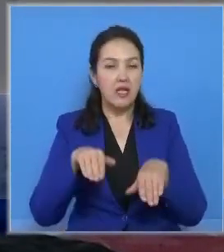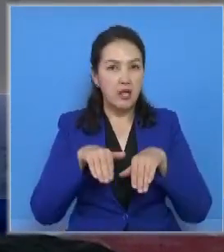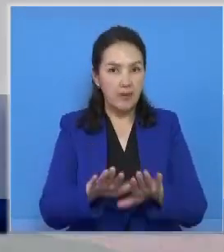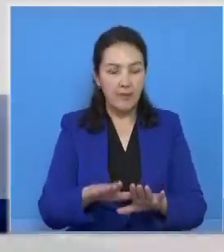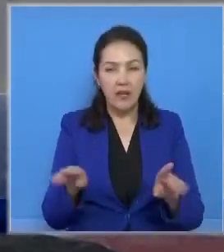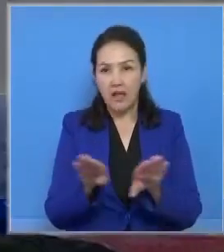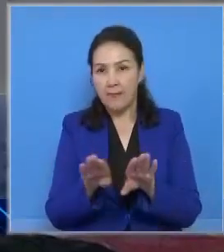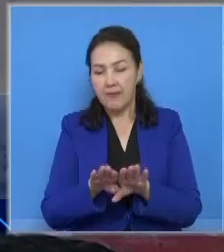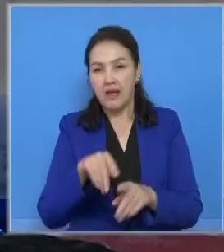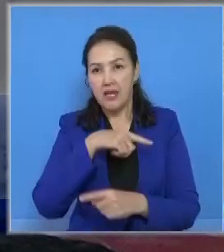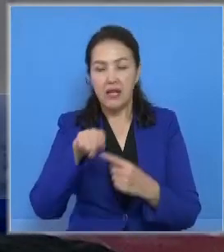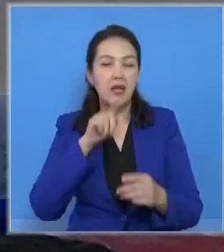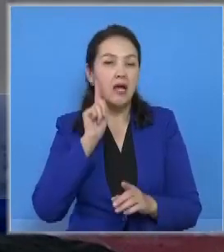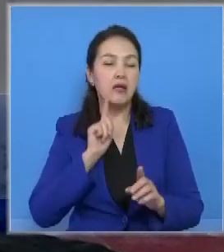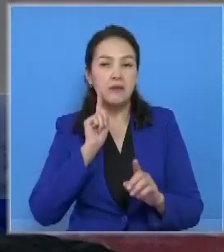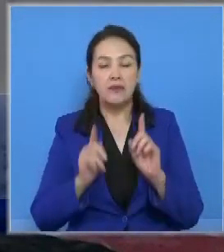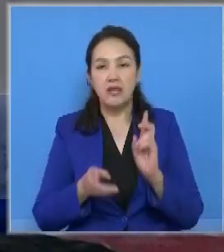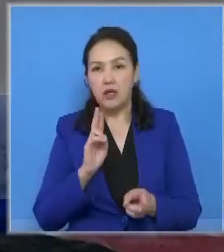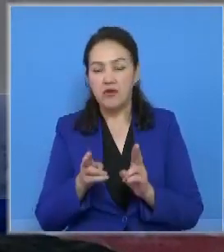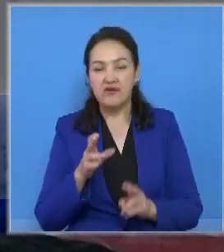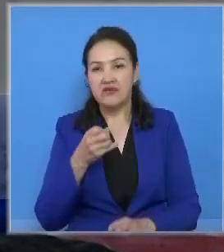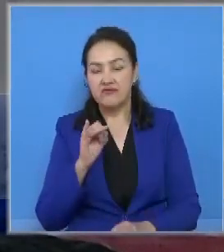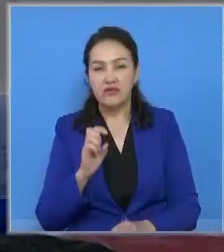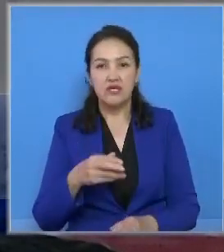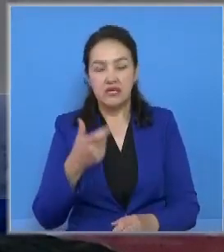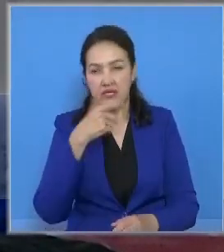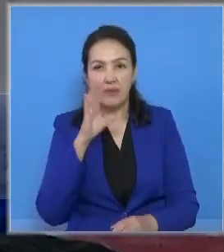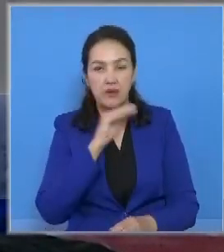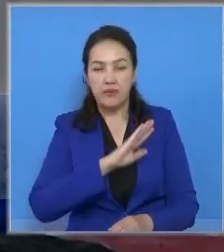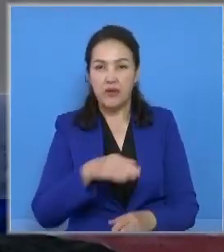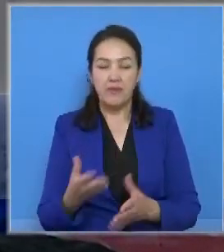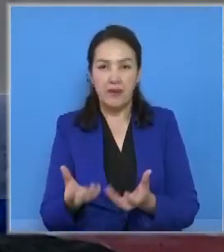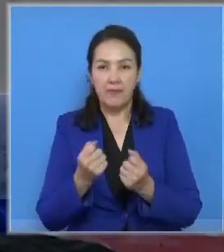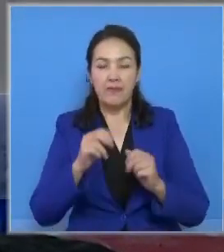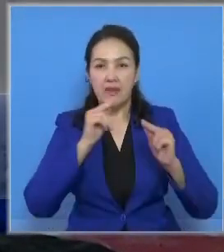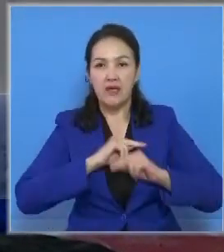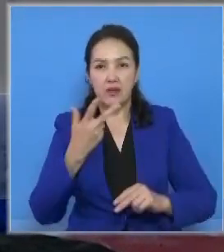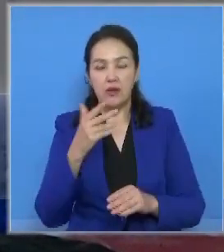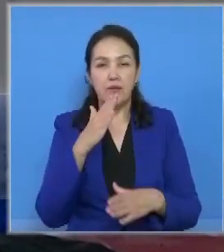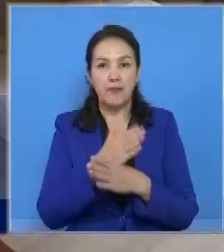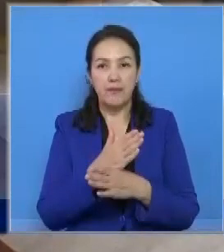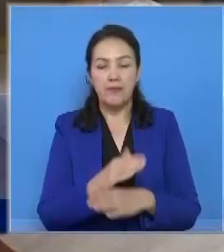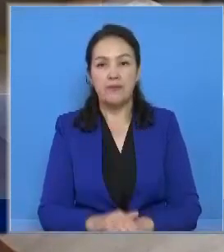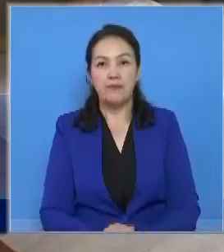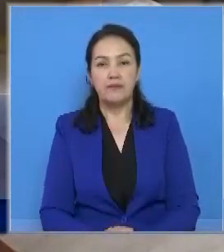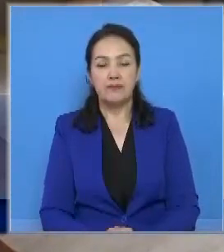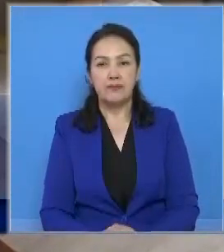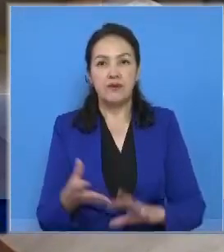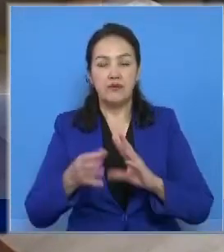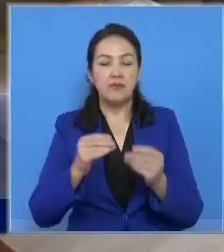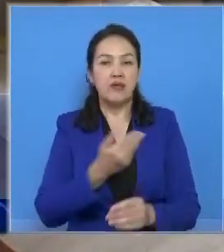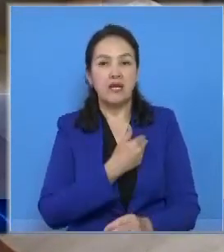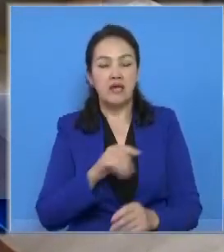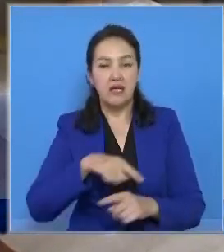решила параллельно с кондитерскими изделиями готовить и фастфуды. Сама не успеваю, поэтому приняла на работу 3 помощниц. В целом большинство